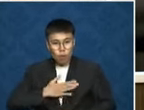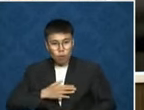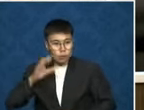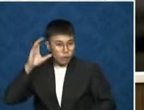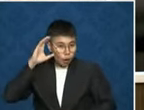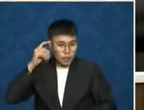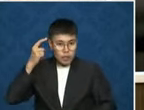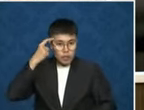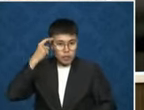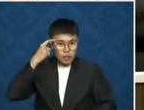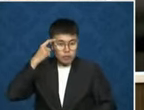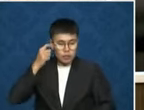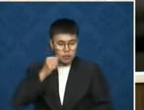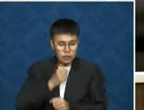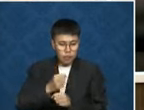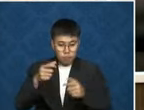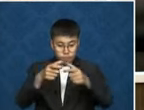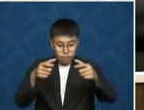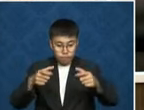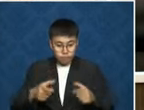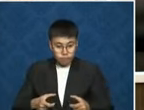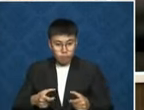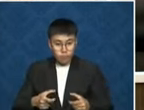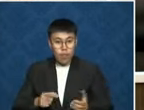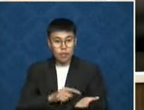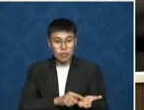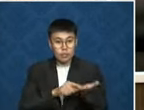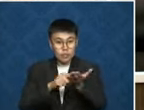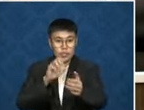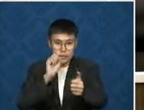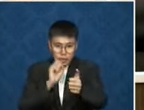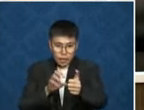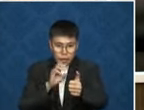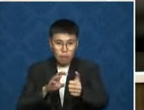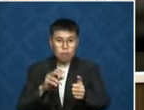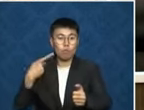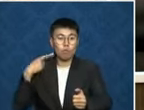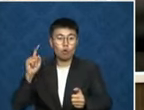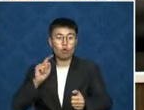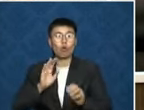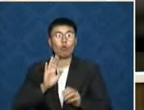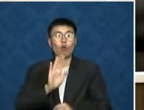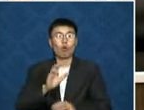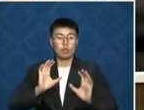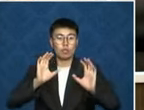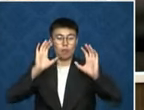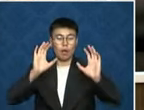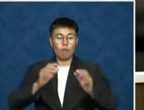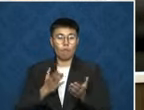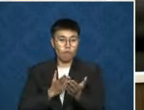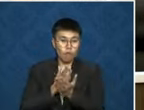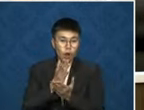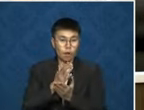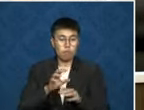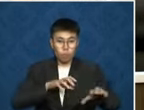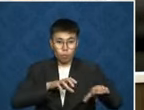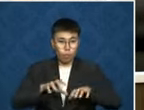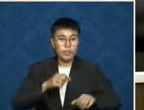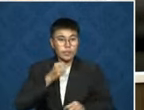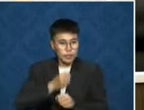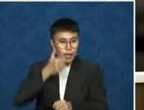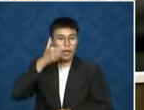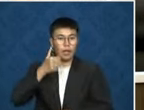หาทางออกและทำรายงานทำเป็นข้อเสนอแนะที่มีประโยชน์ต่อรัฐบาลต่อฝ่ายบริหาร